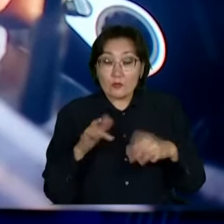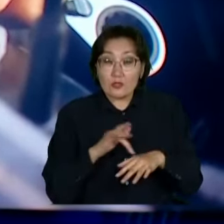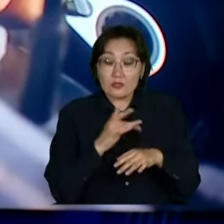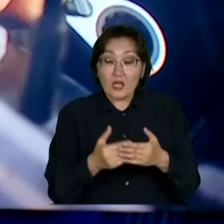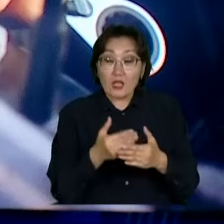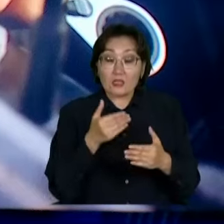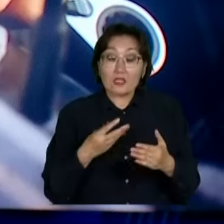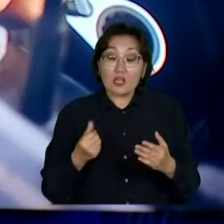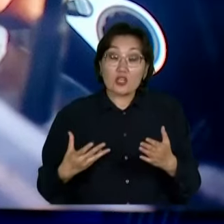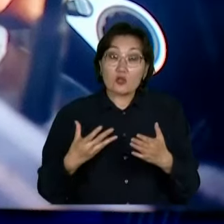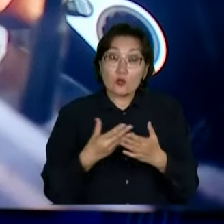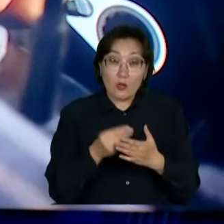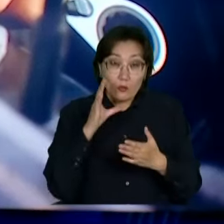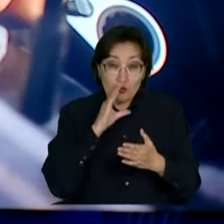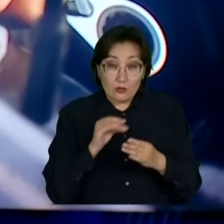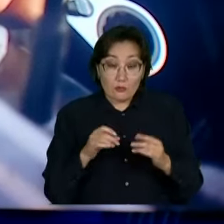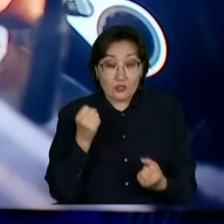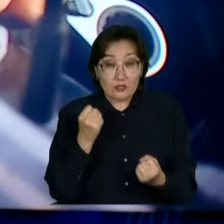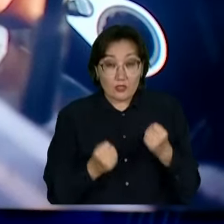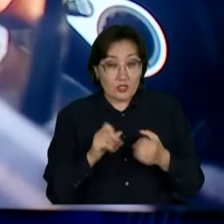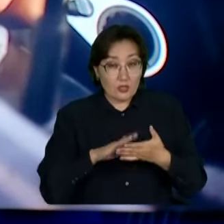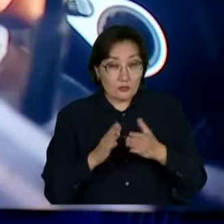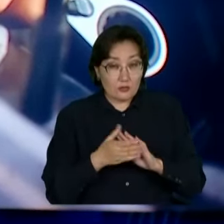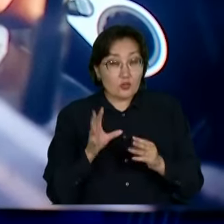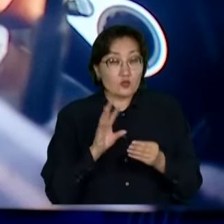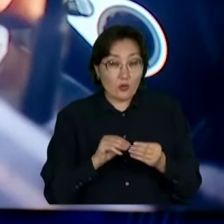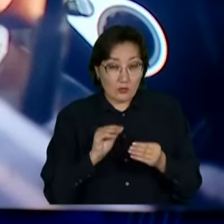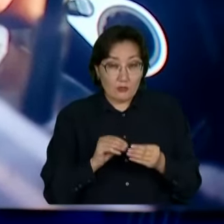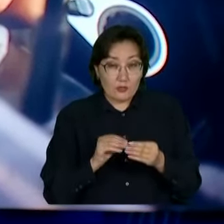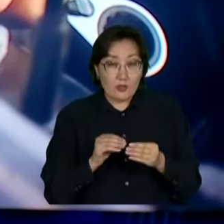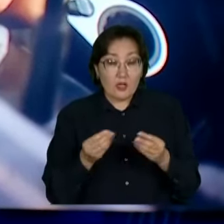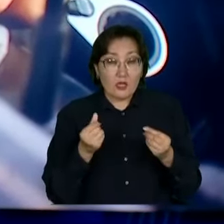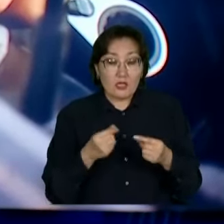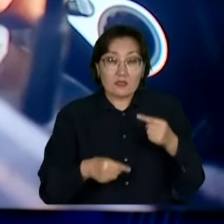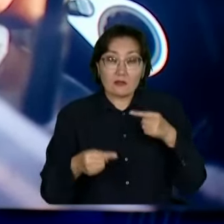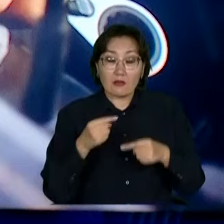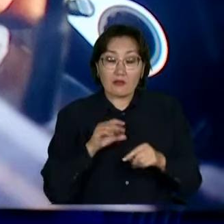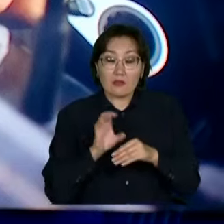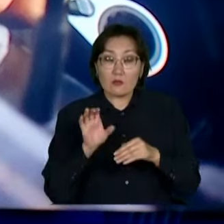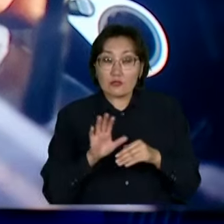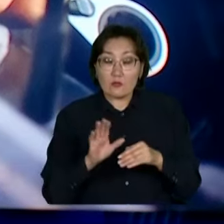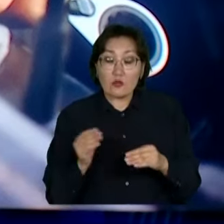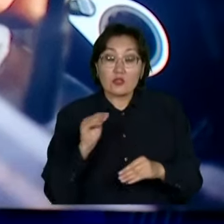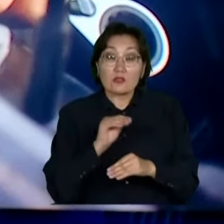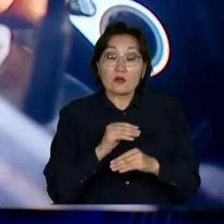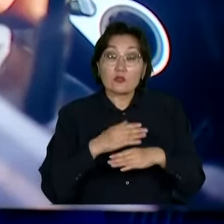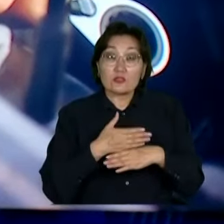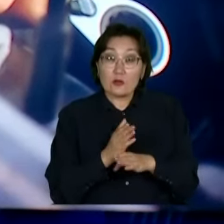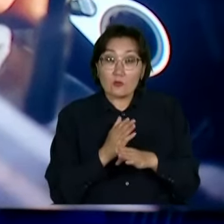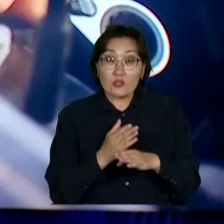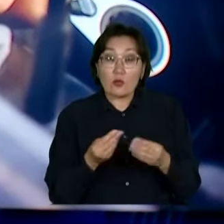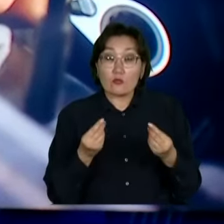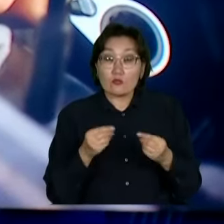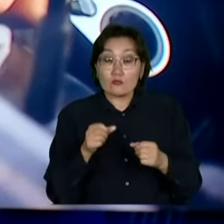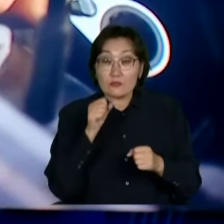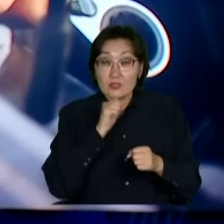ала ақша төлеп үлгеріпті. Бірақ көліктердің жағдайы сол қалпы, қаражатта қайтпаған. Тіпті кейбір қосалқы бөлшектер қолды болған